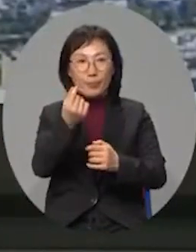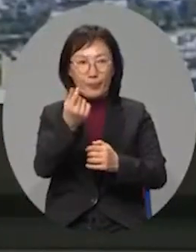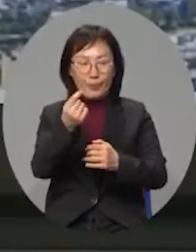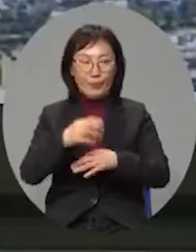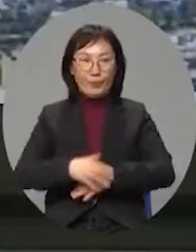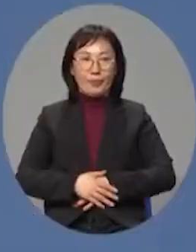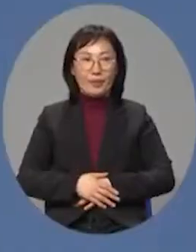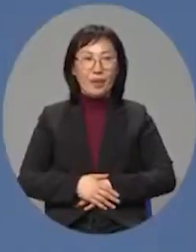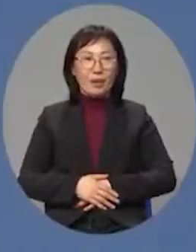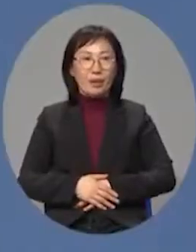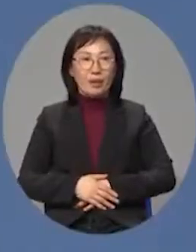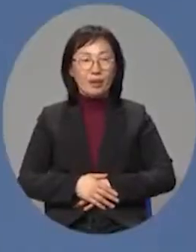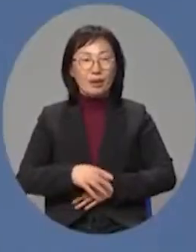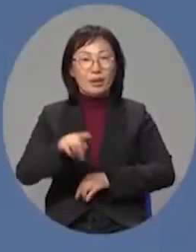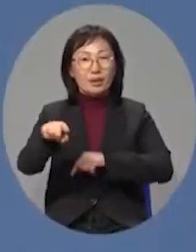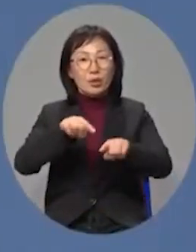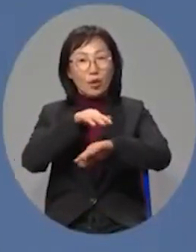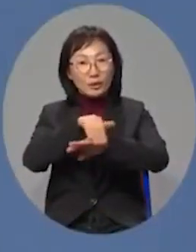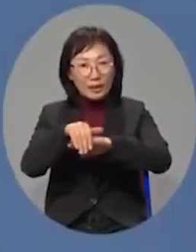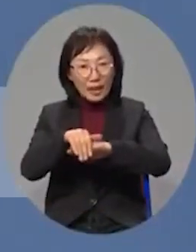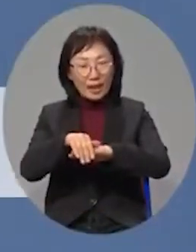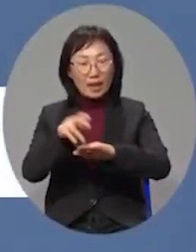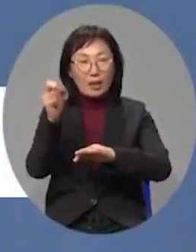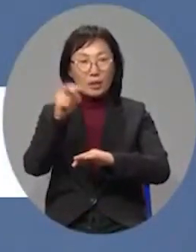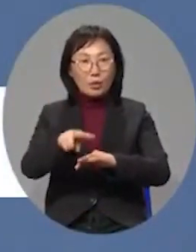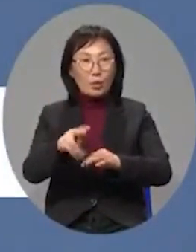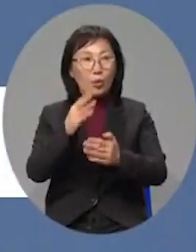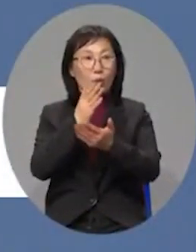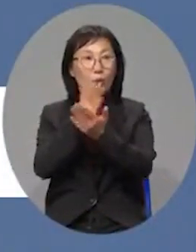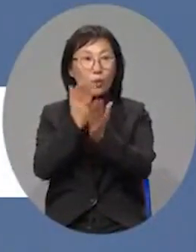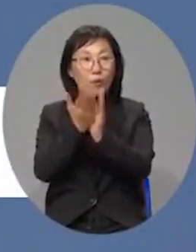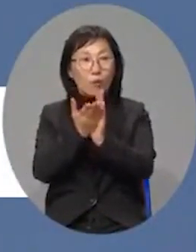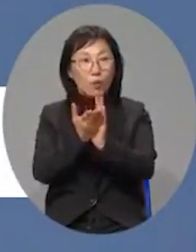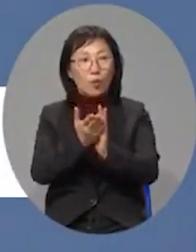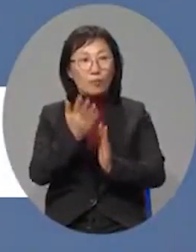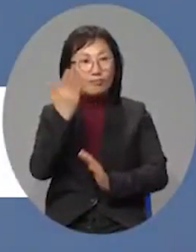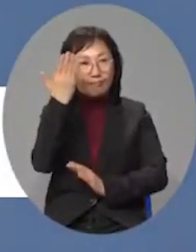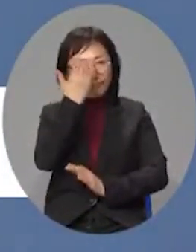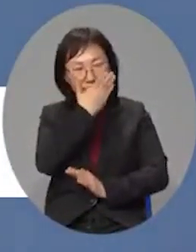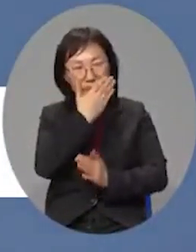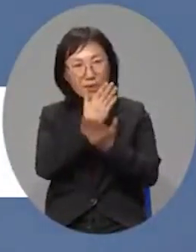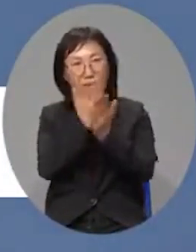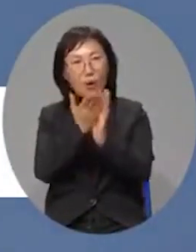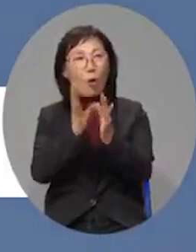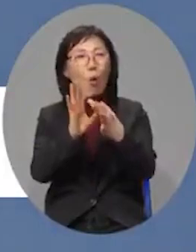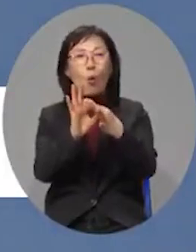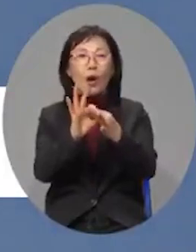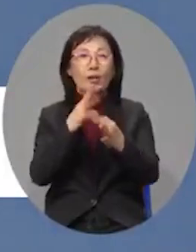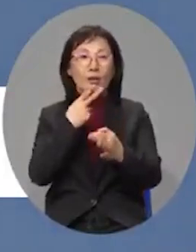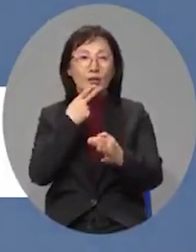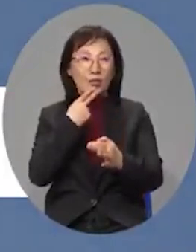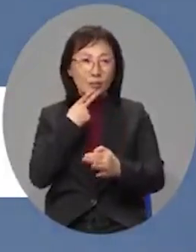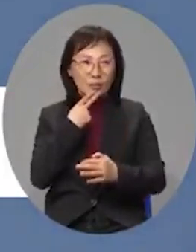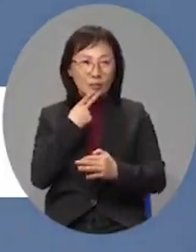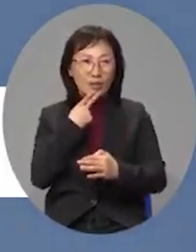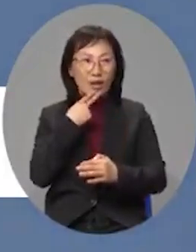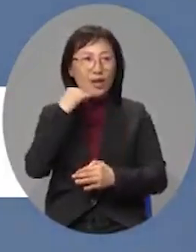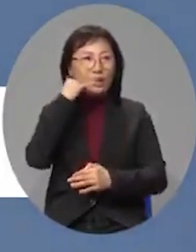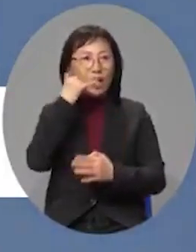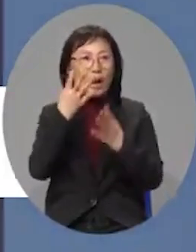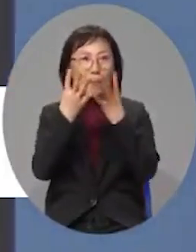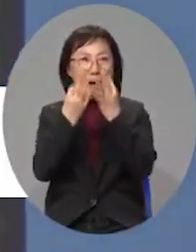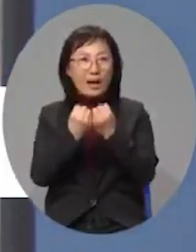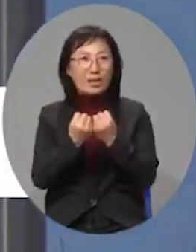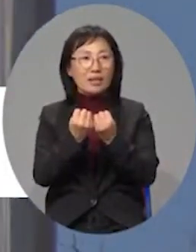가깝습니다. 정책이나 뭐나 아니면 참신함이나 뭐나 이런 건 아무 상관이 없고 그냥 전화 많이 받는 조직을 구축하는